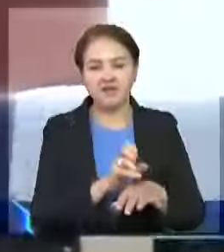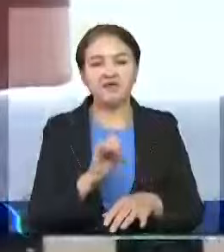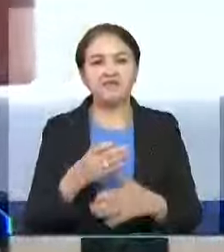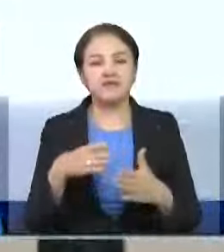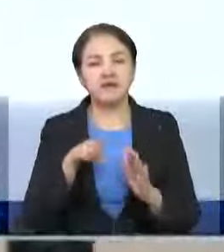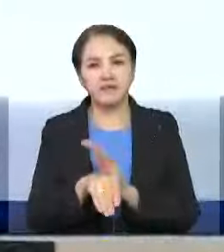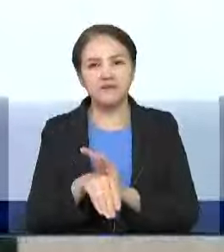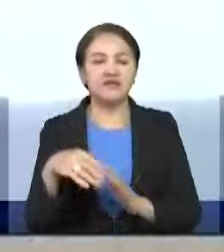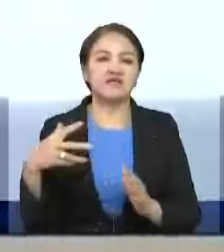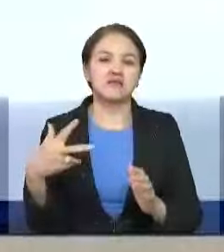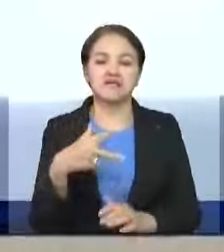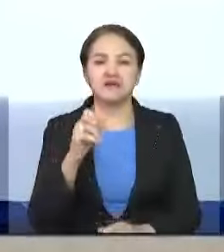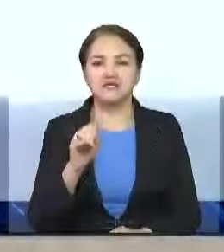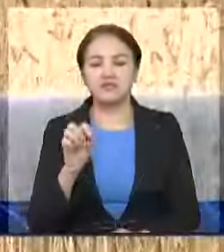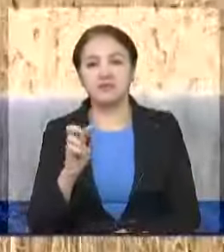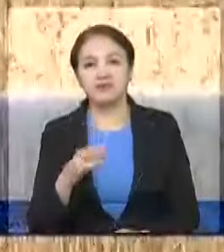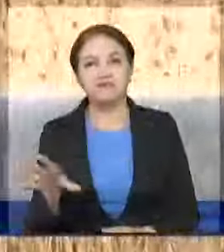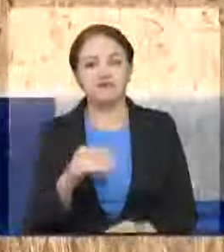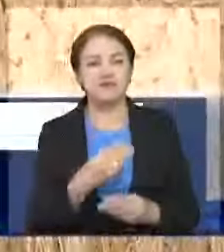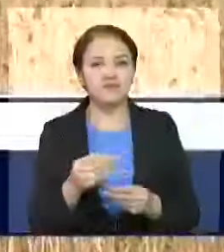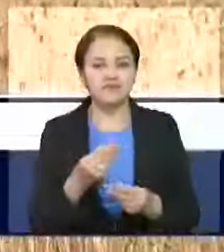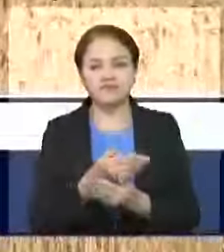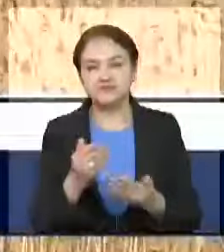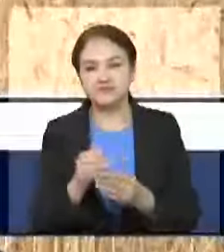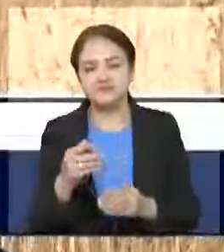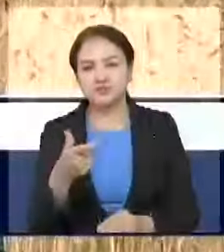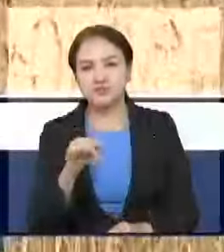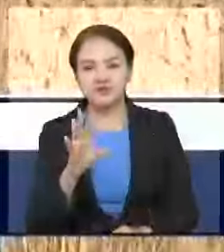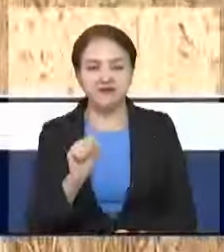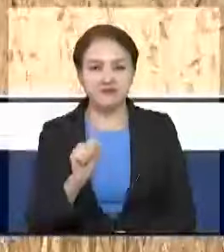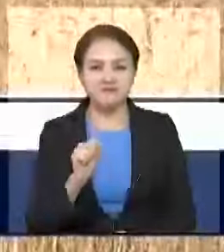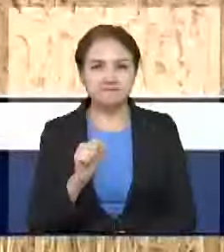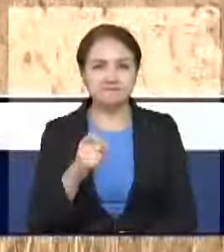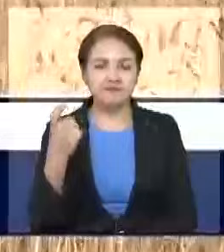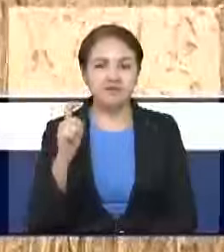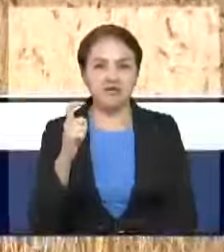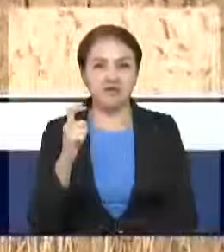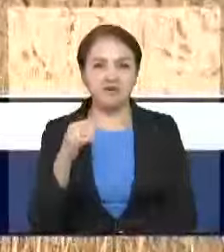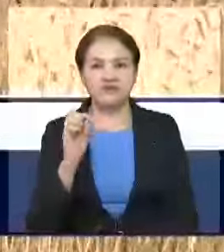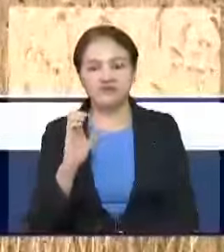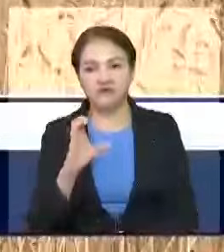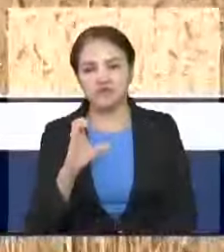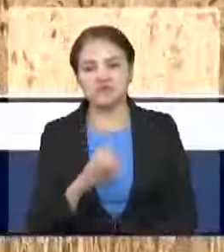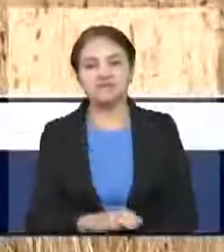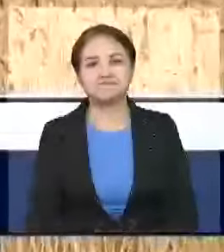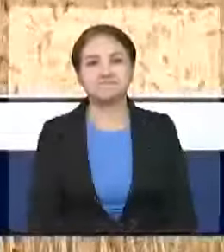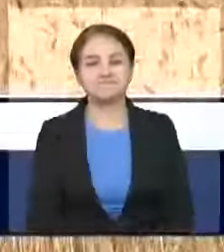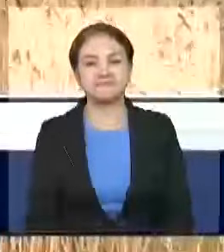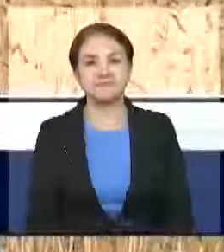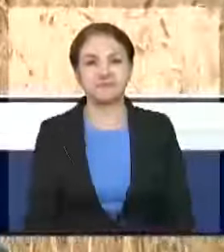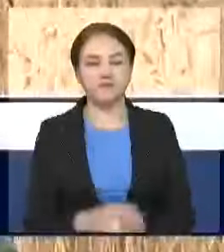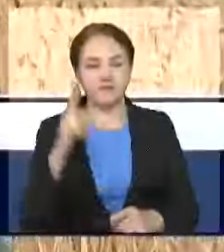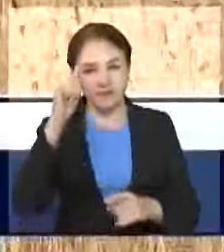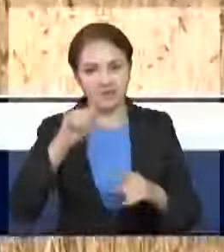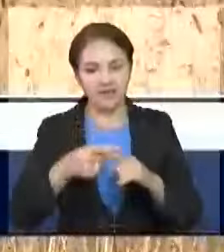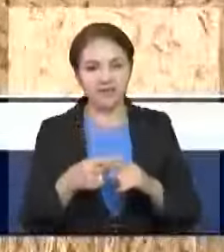вместимость составляет 3000 тонн. Все субсидируется. Дизельное топливо, химия, амофос. По